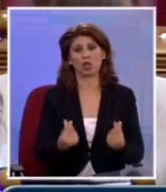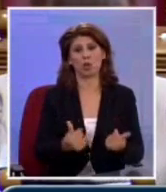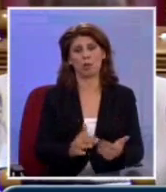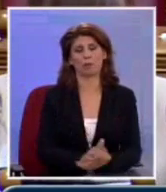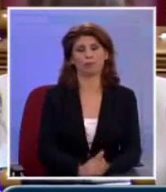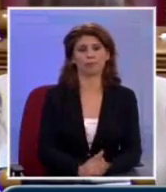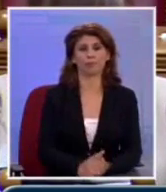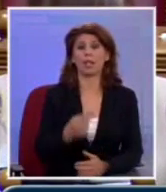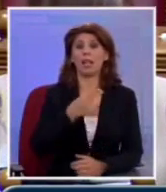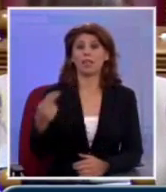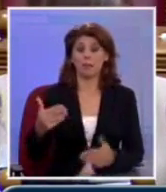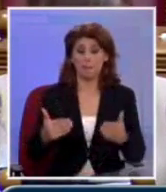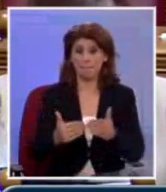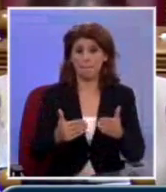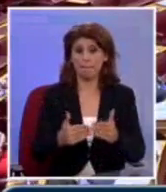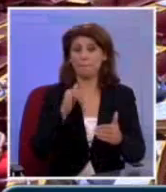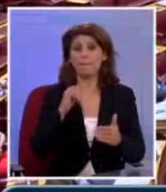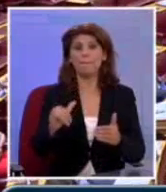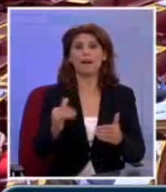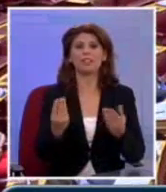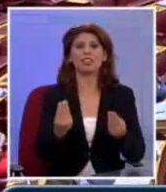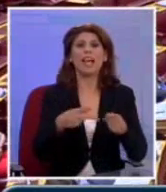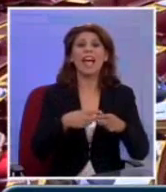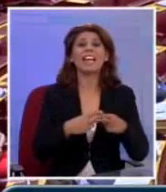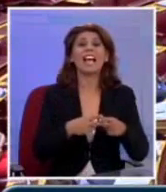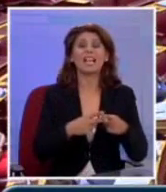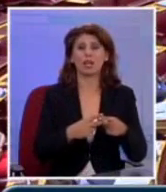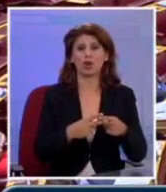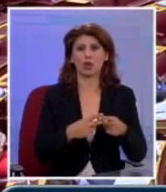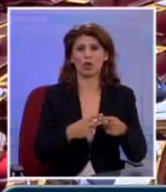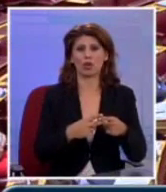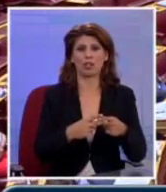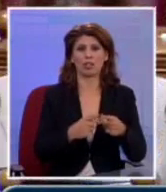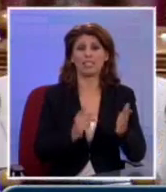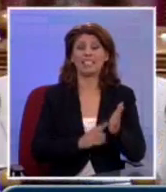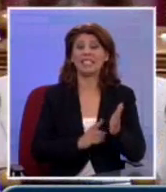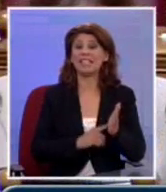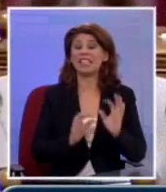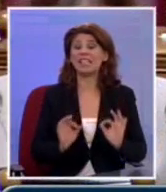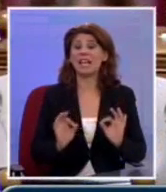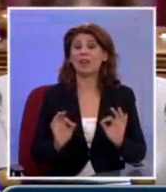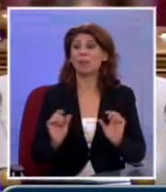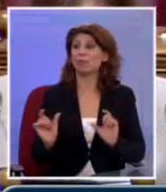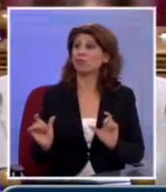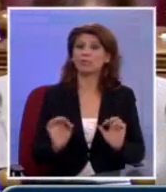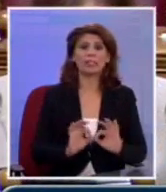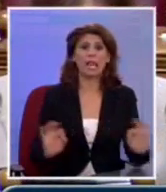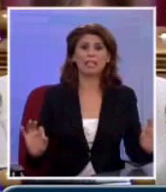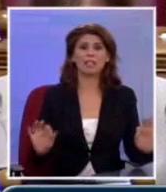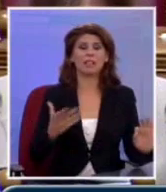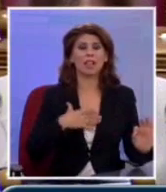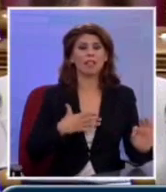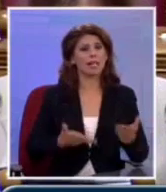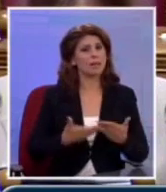το θέμα των προθεσμιών είναι πάντοτε εργαλειακό στην ένομη τάξη. Αποσκοπεί να εξυπηρετήσει μια άλλη